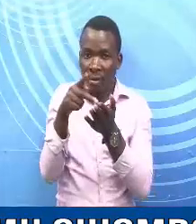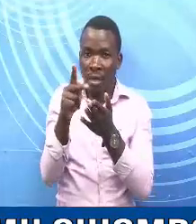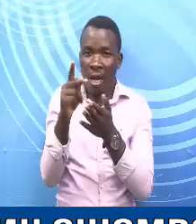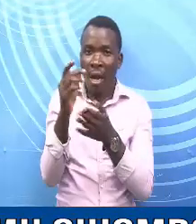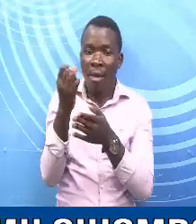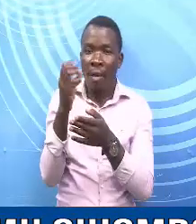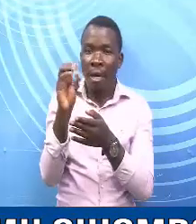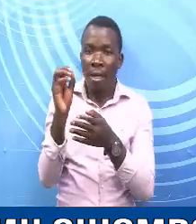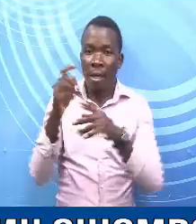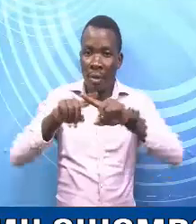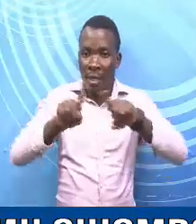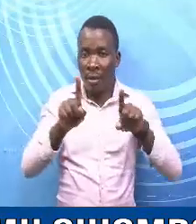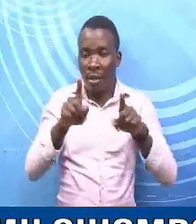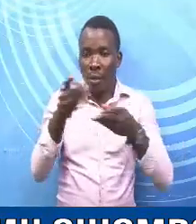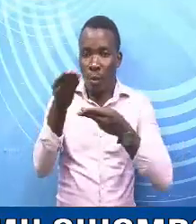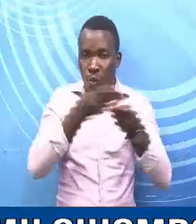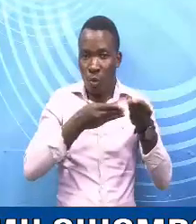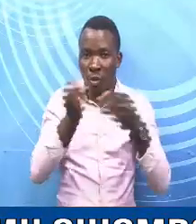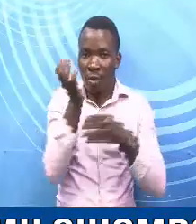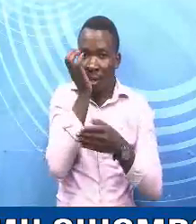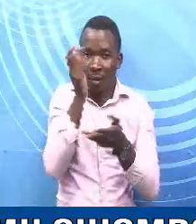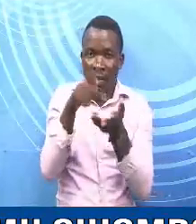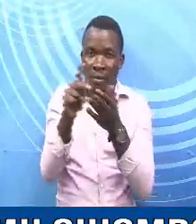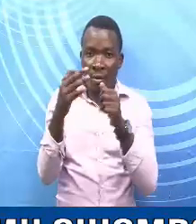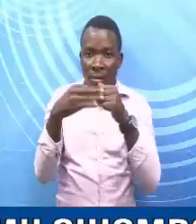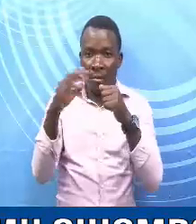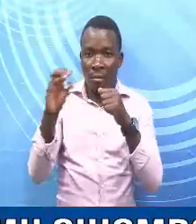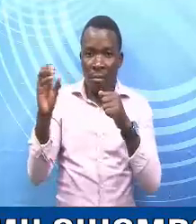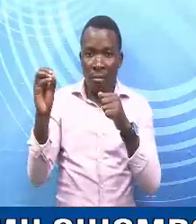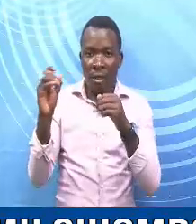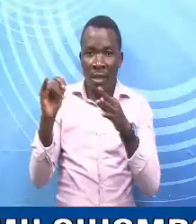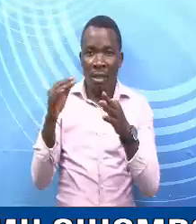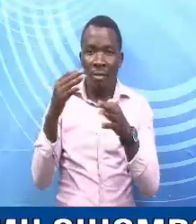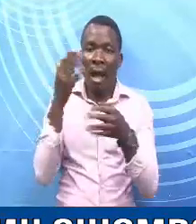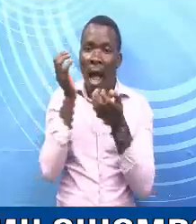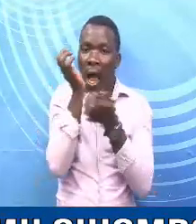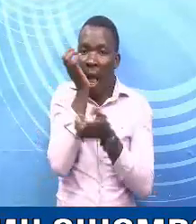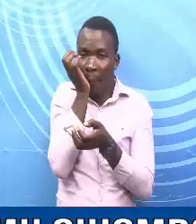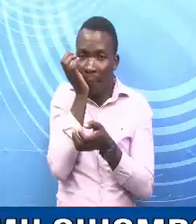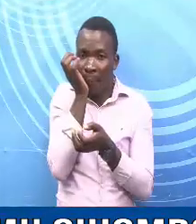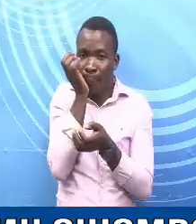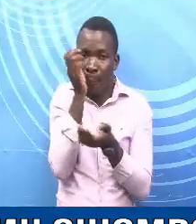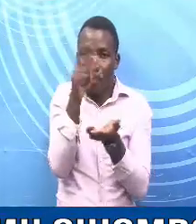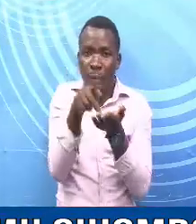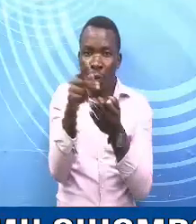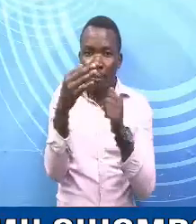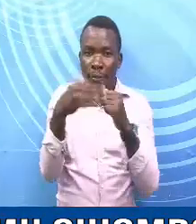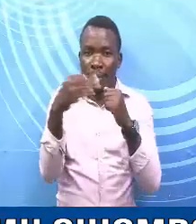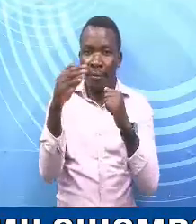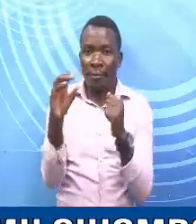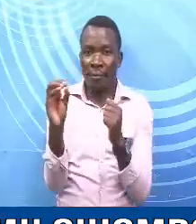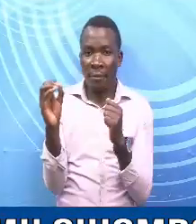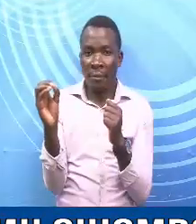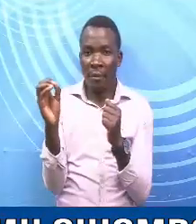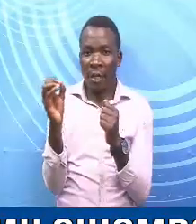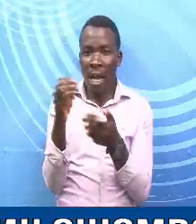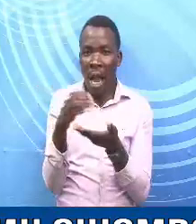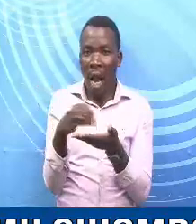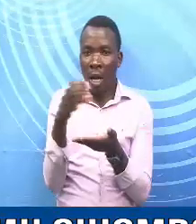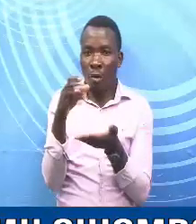kugura 800. Nimba wenda ibishyimbo biri kugura 800 agakombe